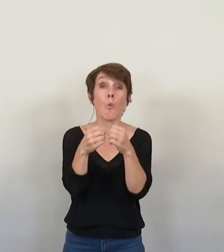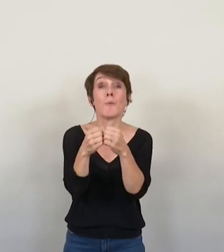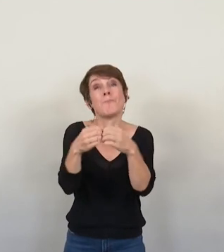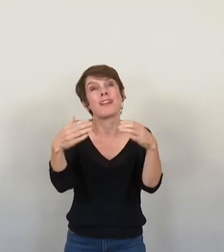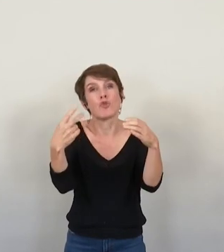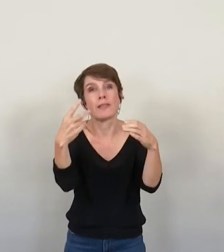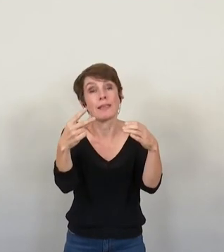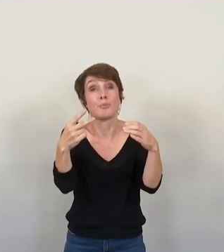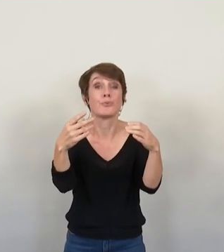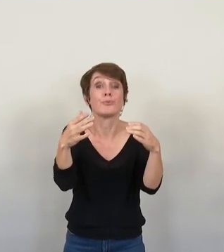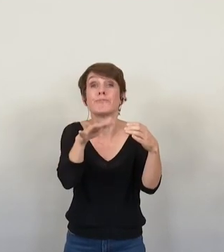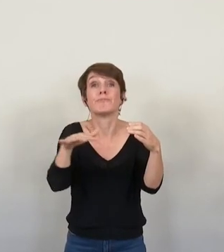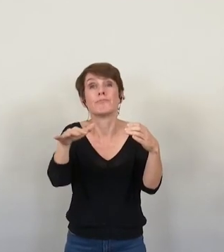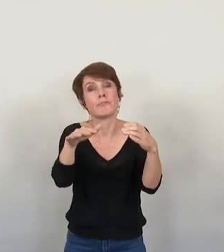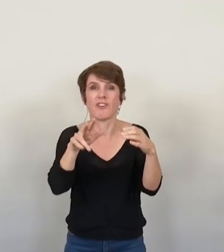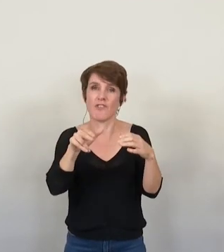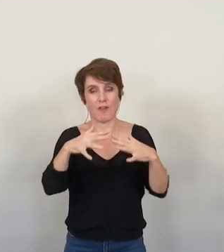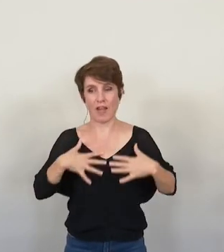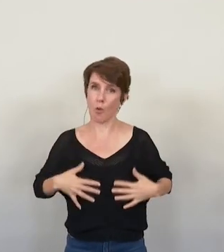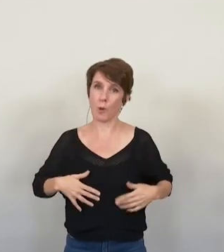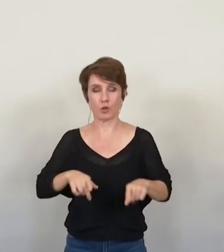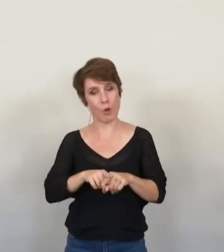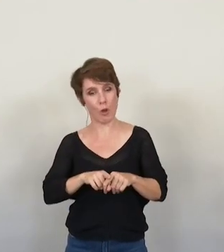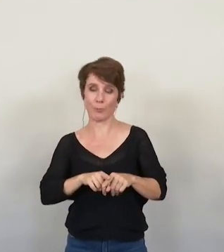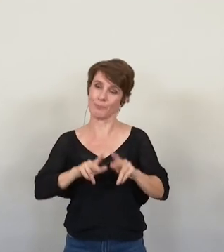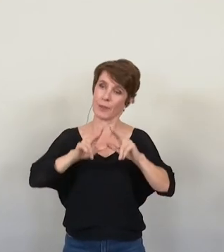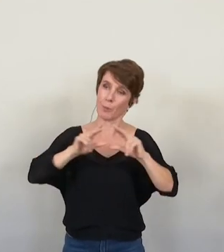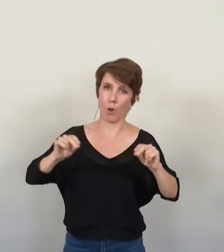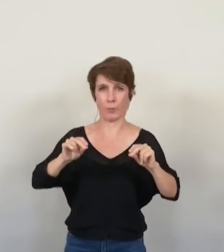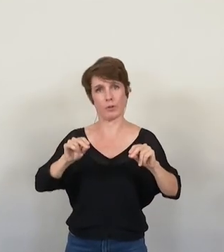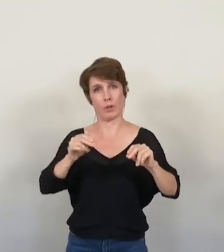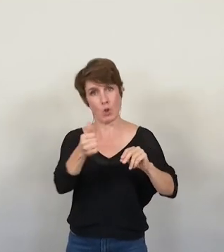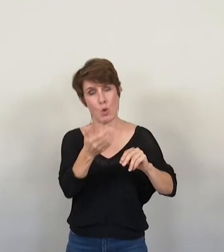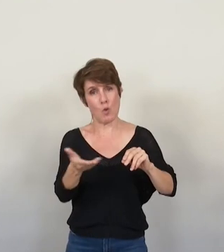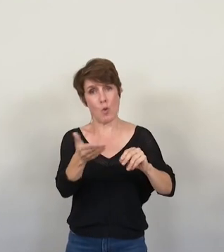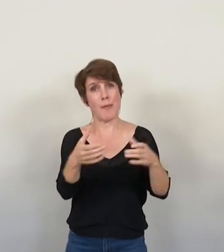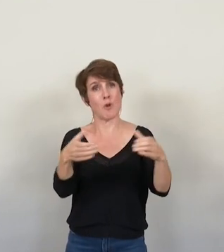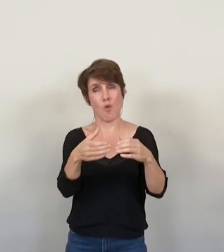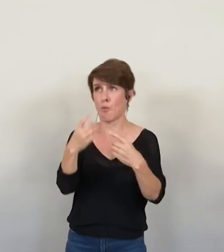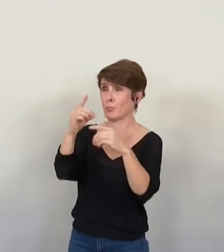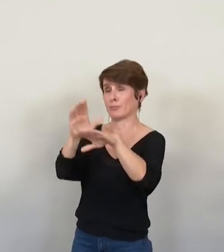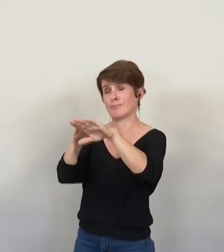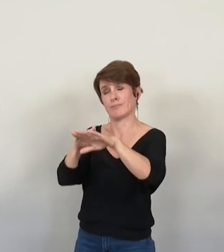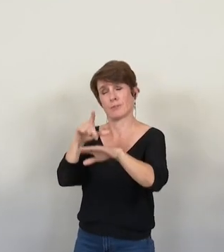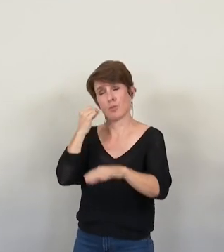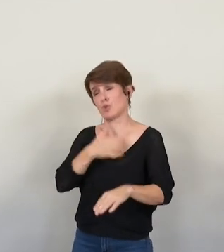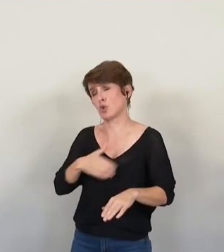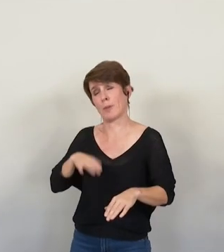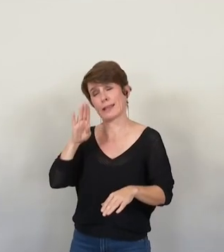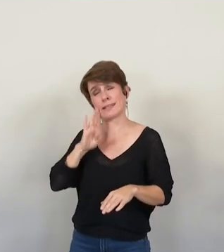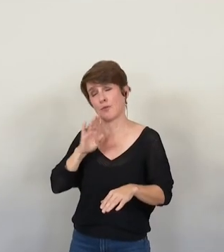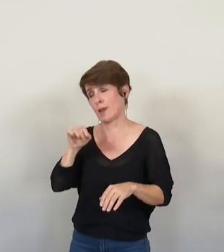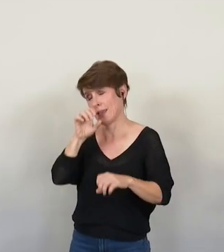reste aura une réaction d'honneur et vous demandera de de respecter ce que elle-même ce à quoi elle-même elle